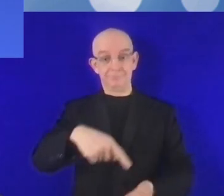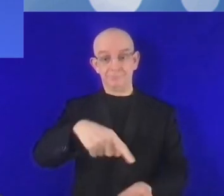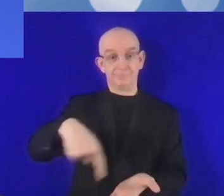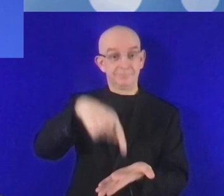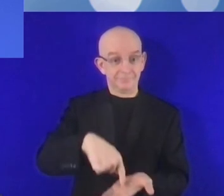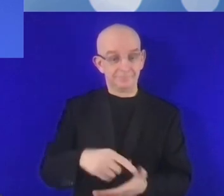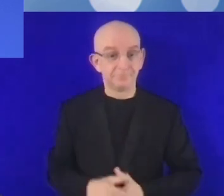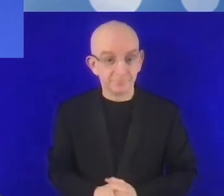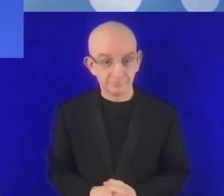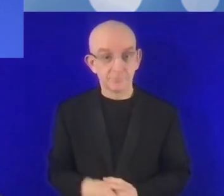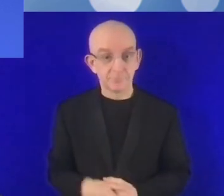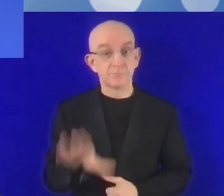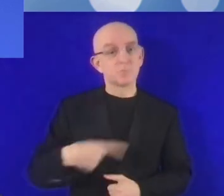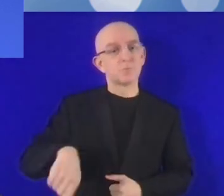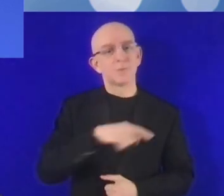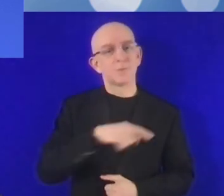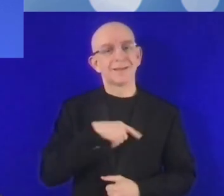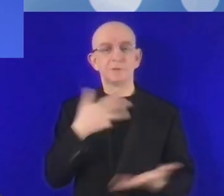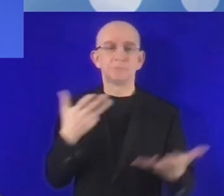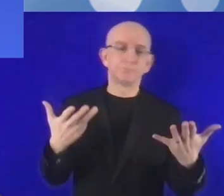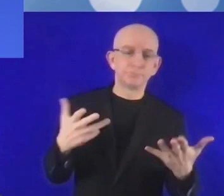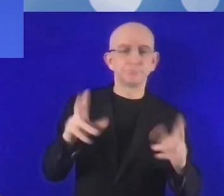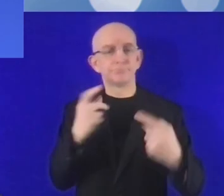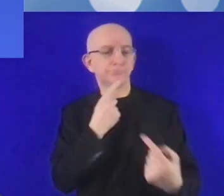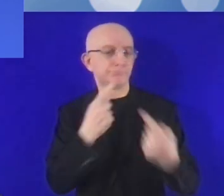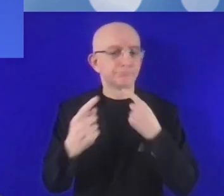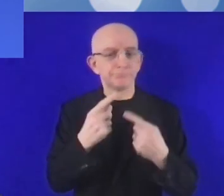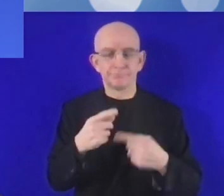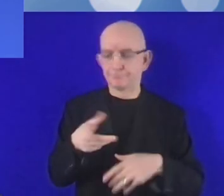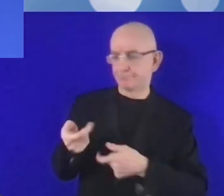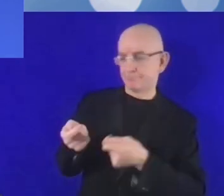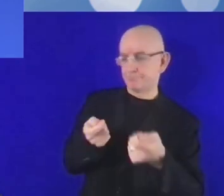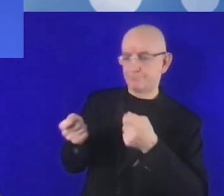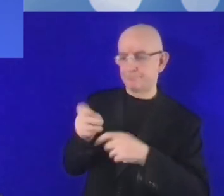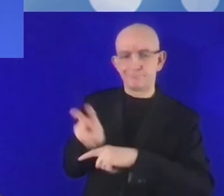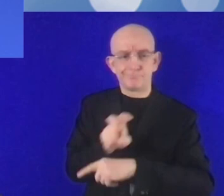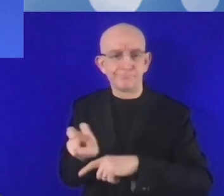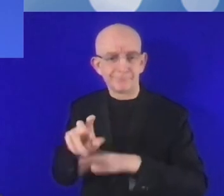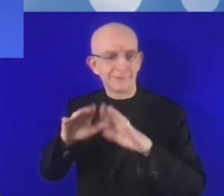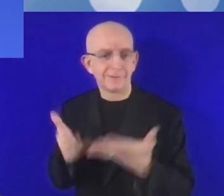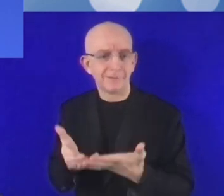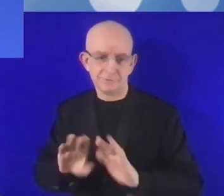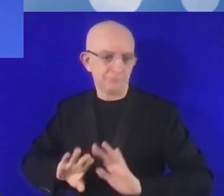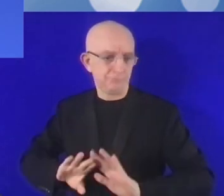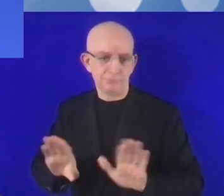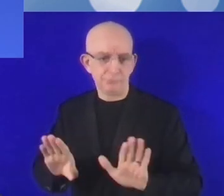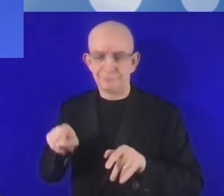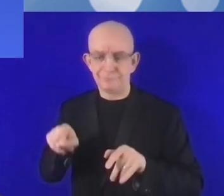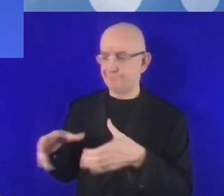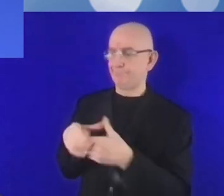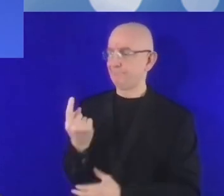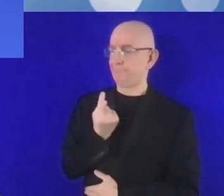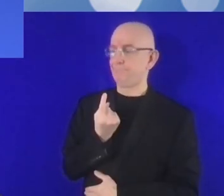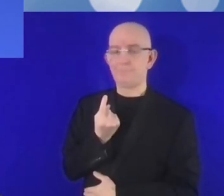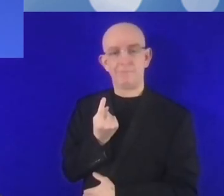法律方面，包括新的发展、新的技术、将来的技术，包括量子技术、